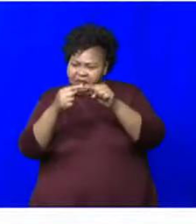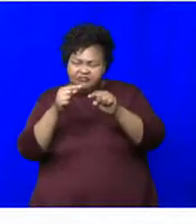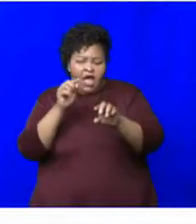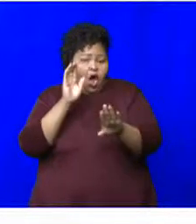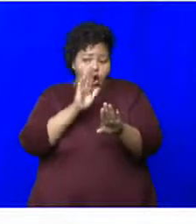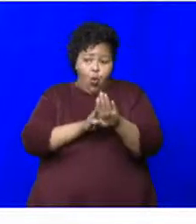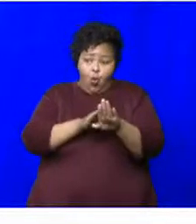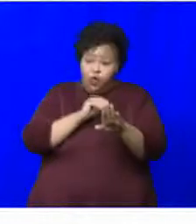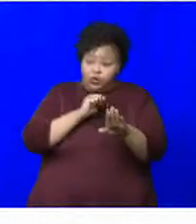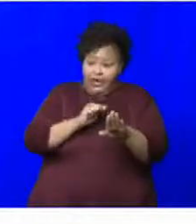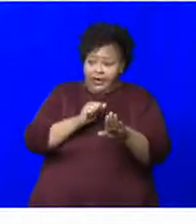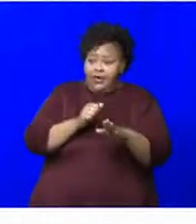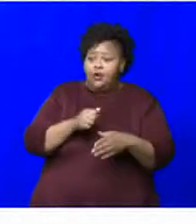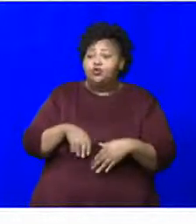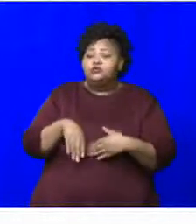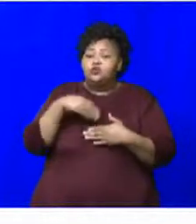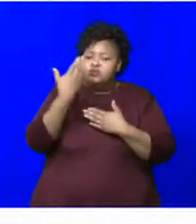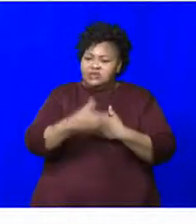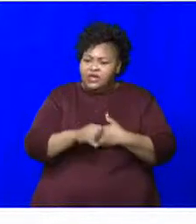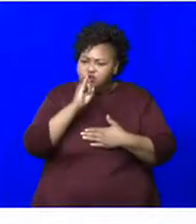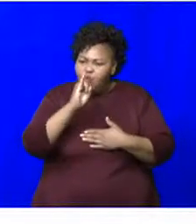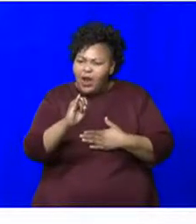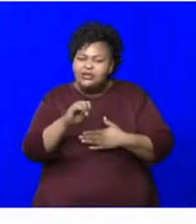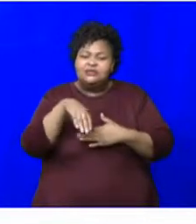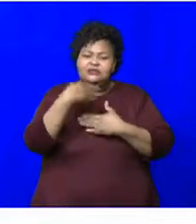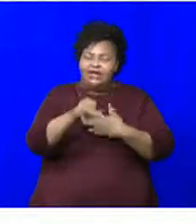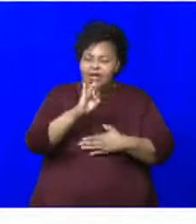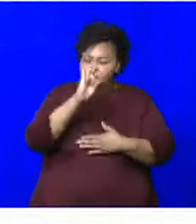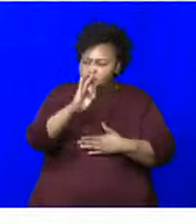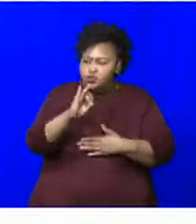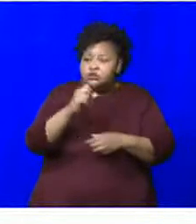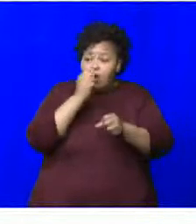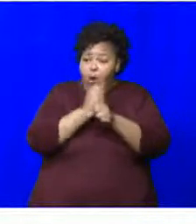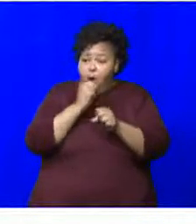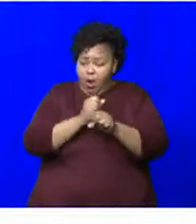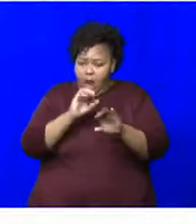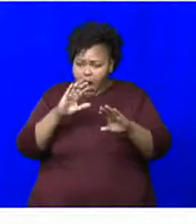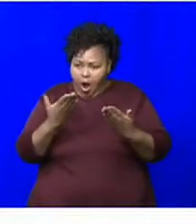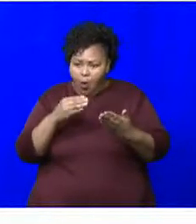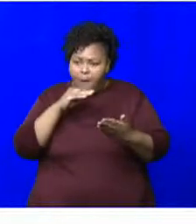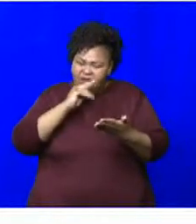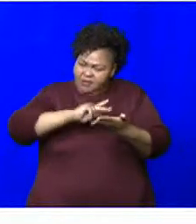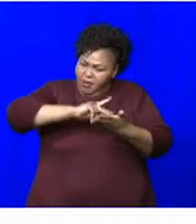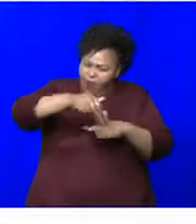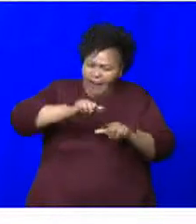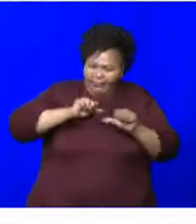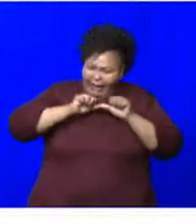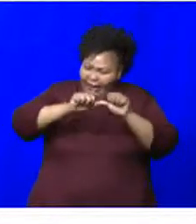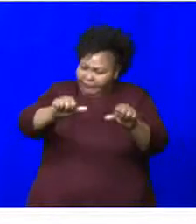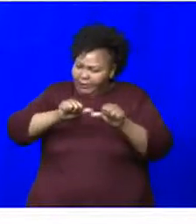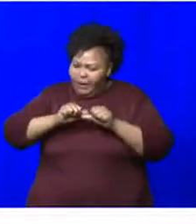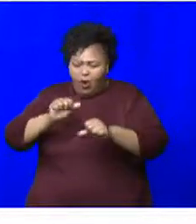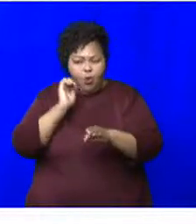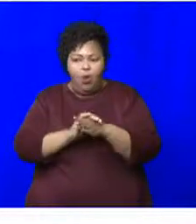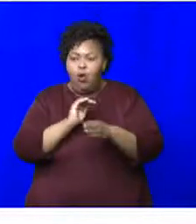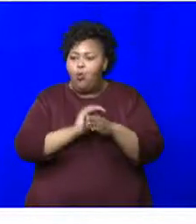2 wethu stage 3 wethu sesiqala lapho sesiya harvest ngiyabekisa kuvakala ungazothi kudele